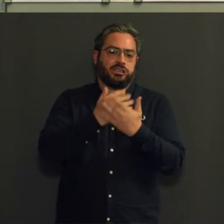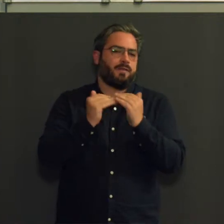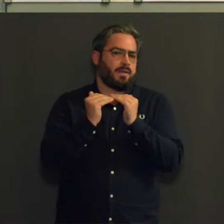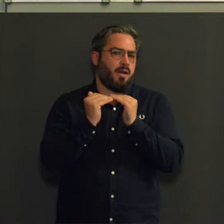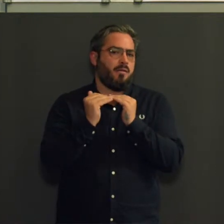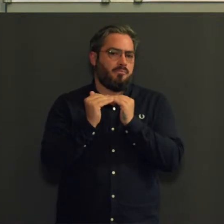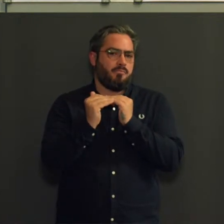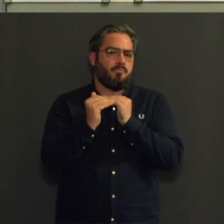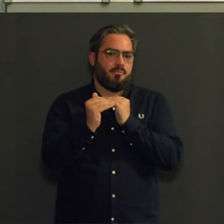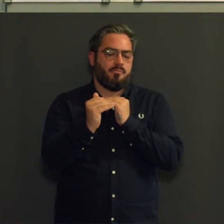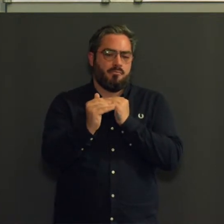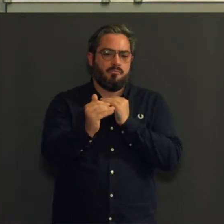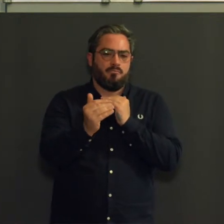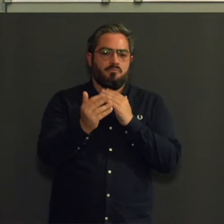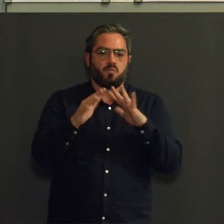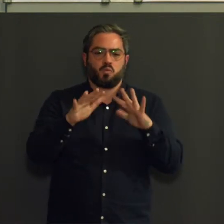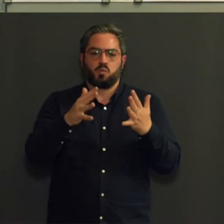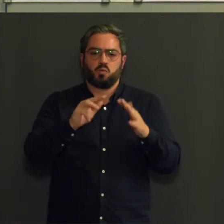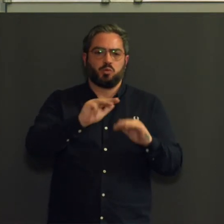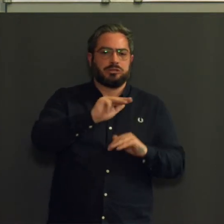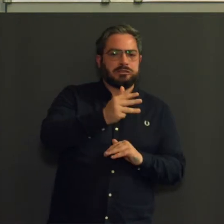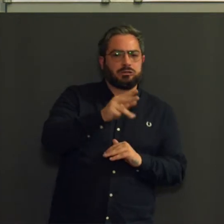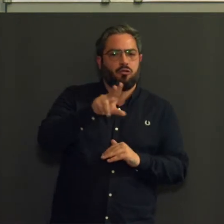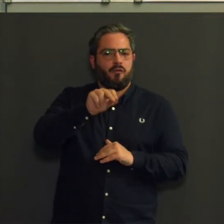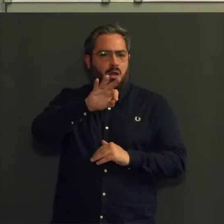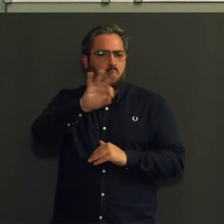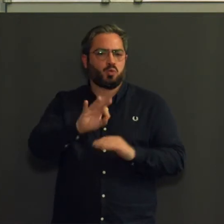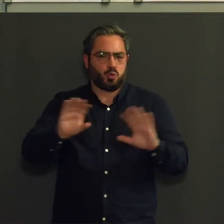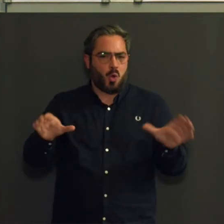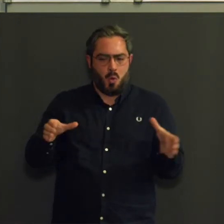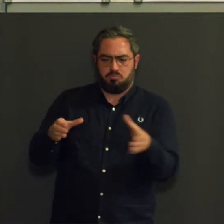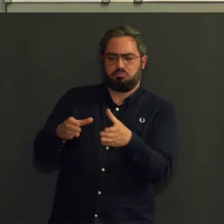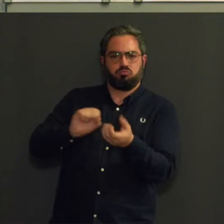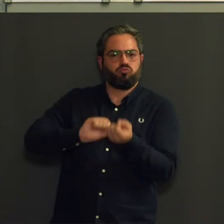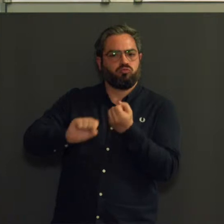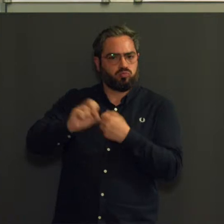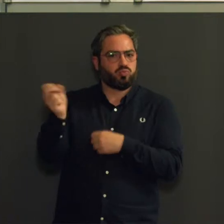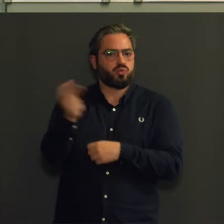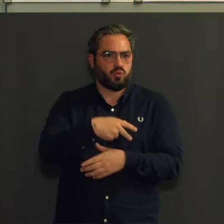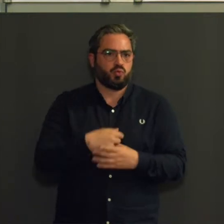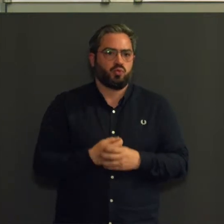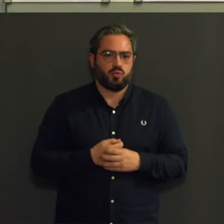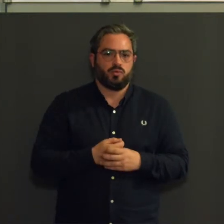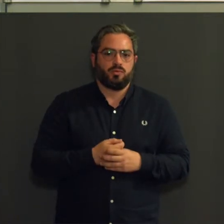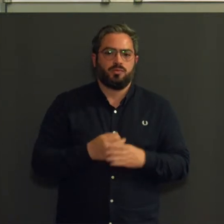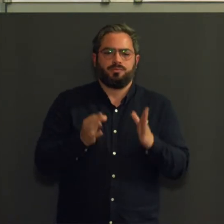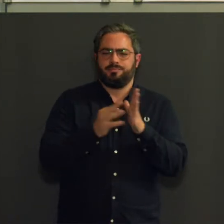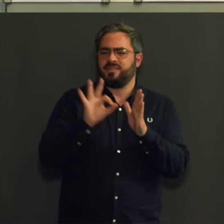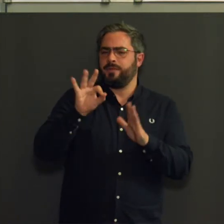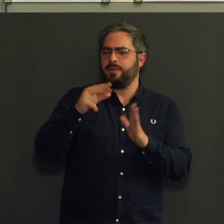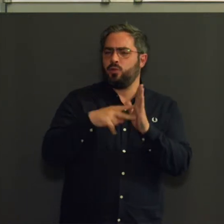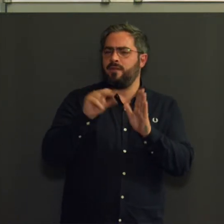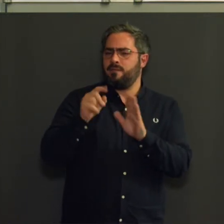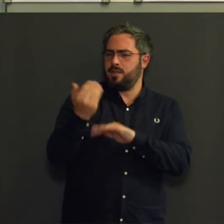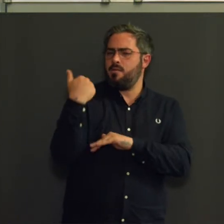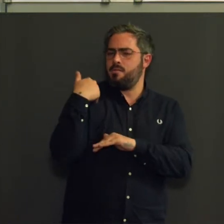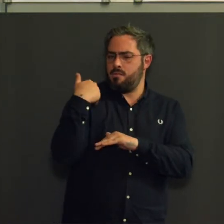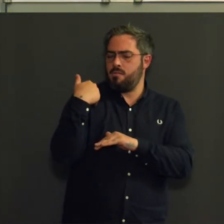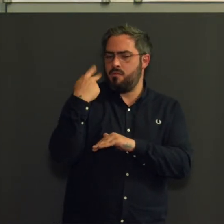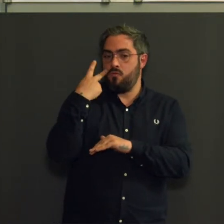stables aux environs de 19-20%. Les derniers résultats de février 2021 nous montrent, comme on le voit